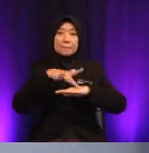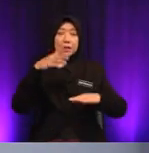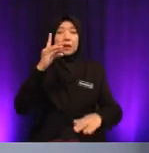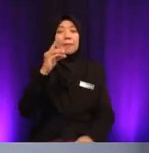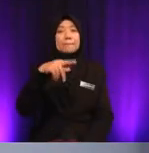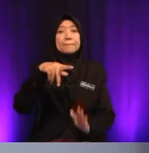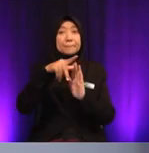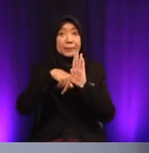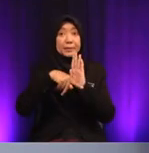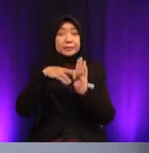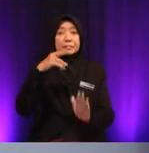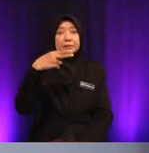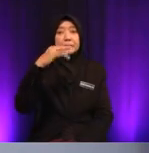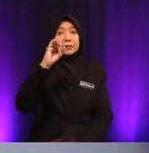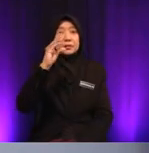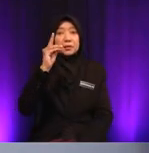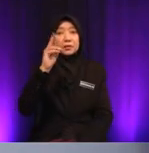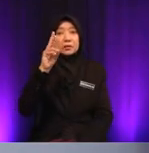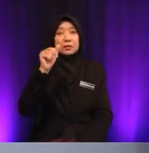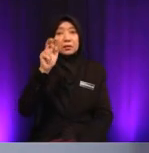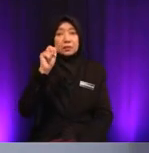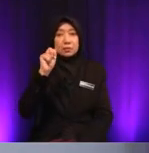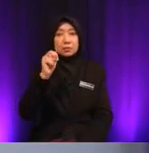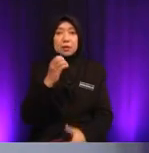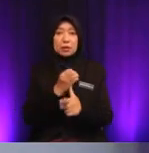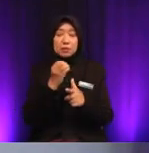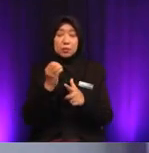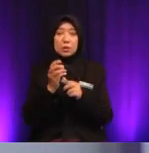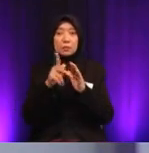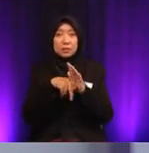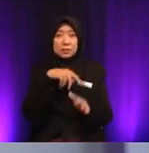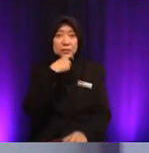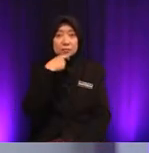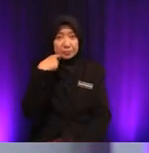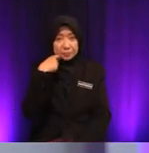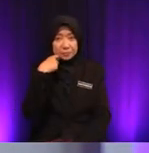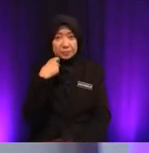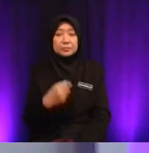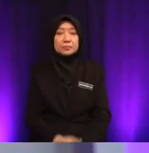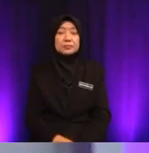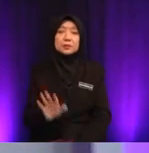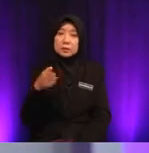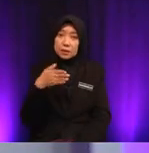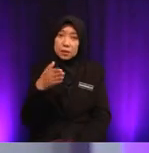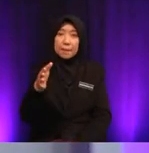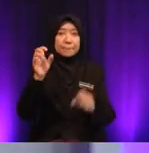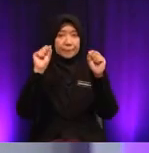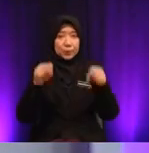mataharind ataupun pengeringan ikan boleh daging